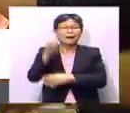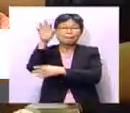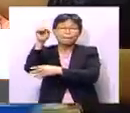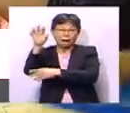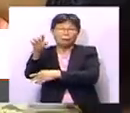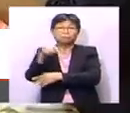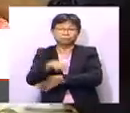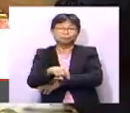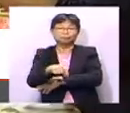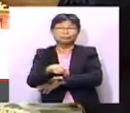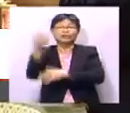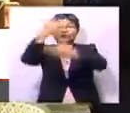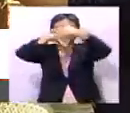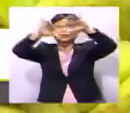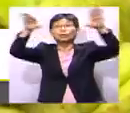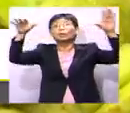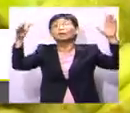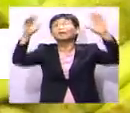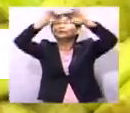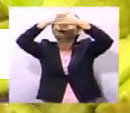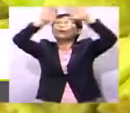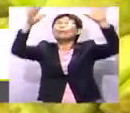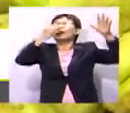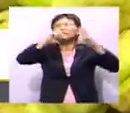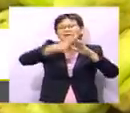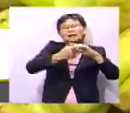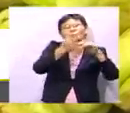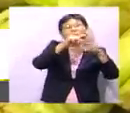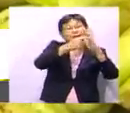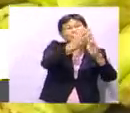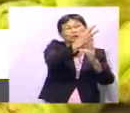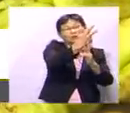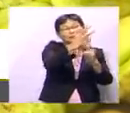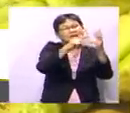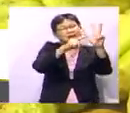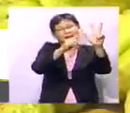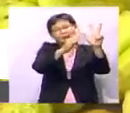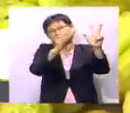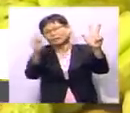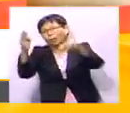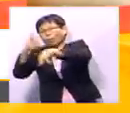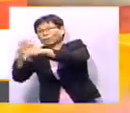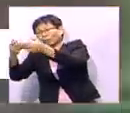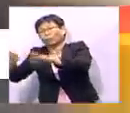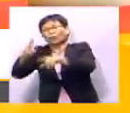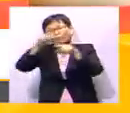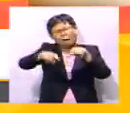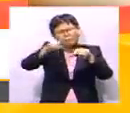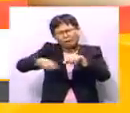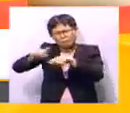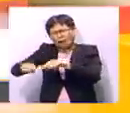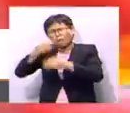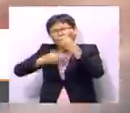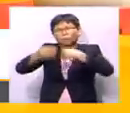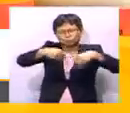Bazar yang boleh dikatakan syurga makanan ini mula beroperasi kira-kira pukul 3 petang sehingga waktu berbuka dengan variasi makanan yang